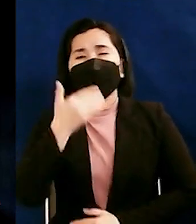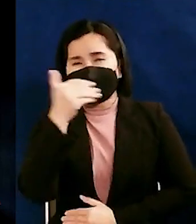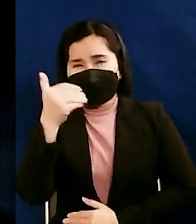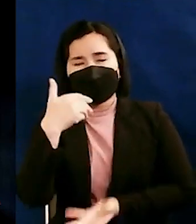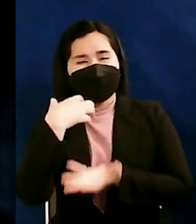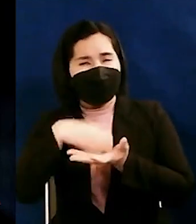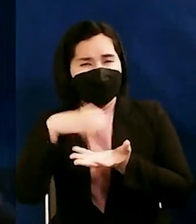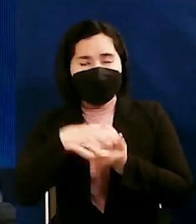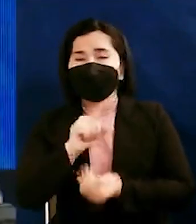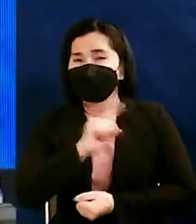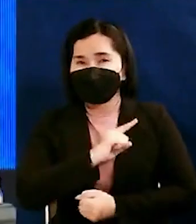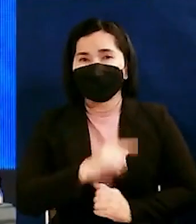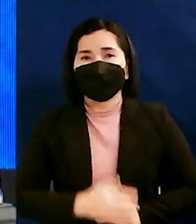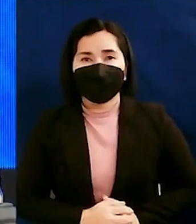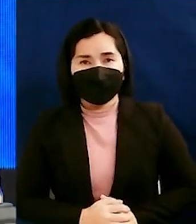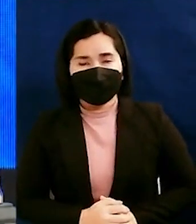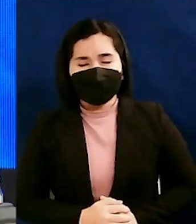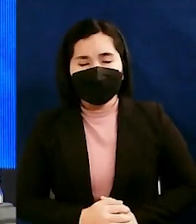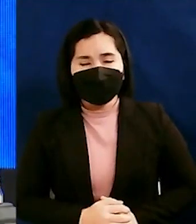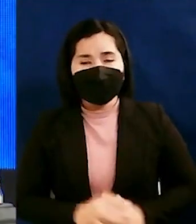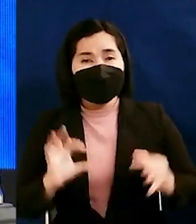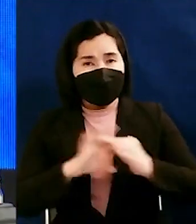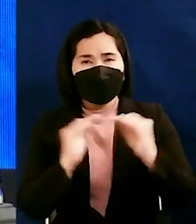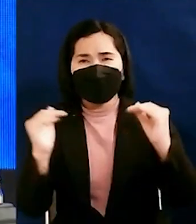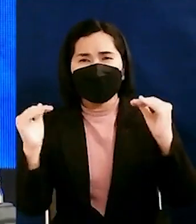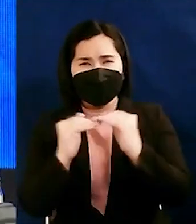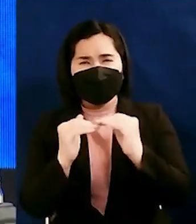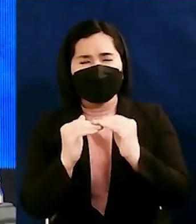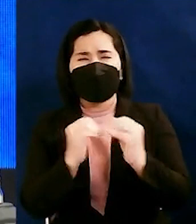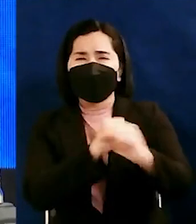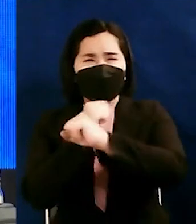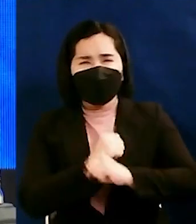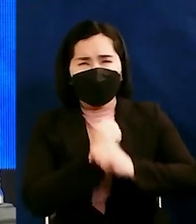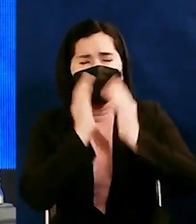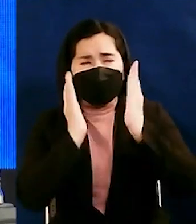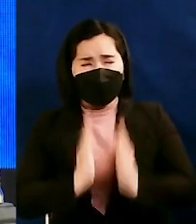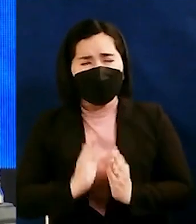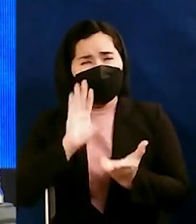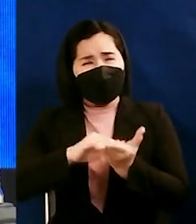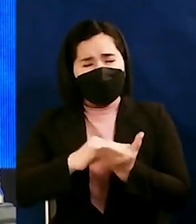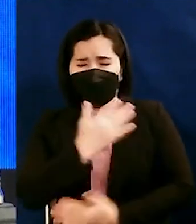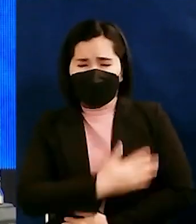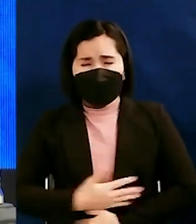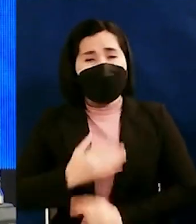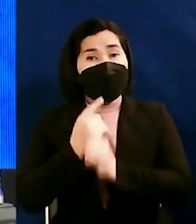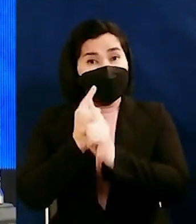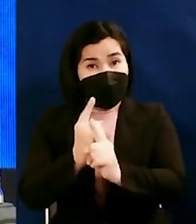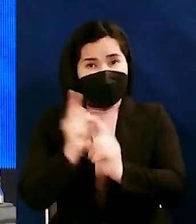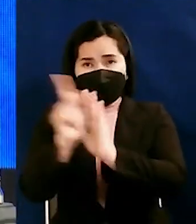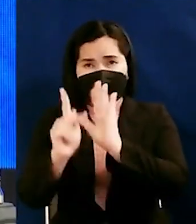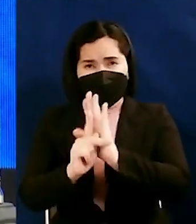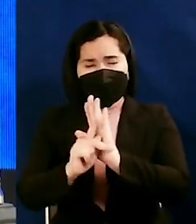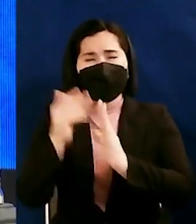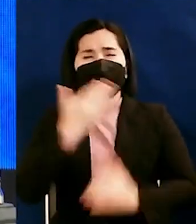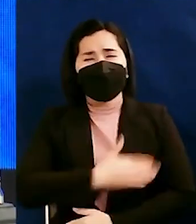ค่ะ ครับสำหรับการคุ้มครองข้อมูลส่วนบุคคลด้านสุขภาพนะครับซึ่งมีพระราชบัญญัติสุขภาพแห่งชาติพ.